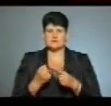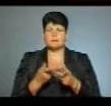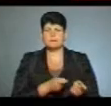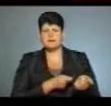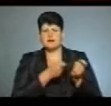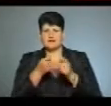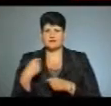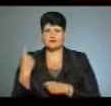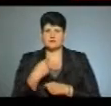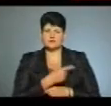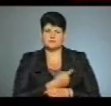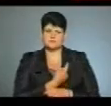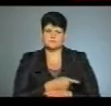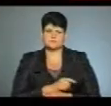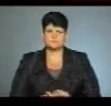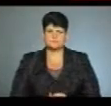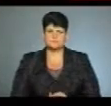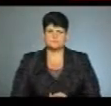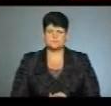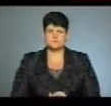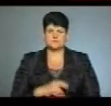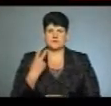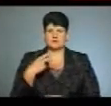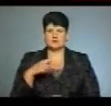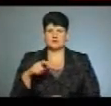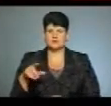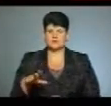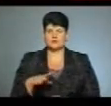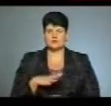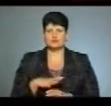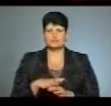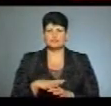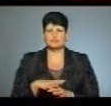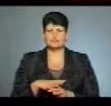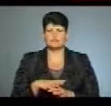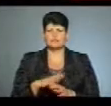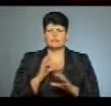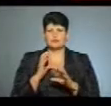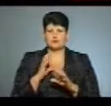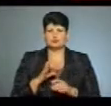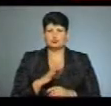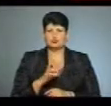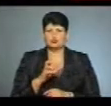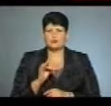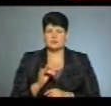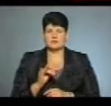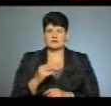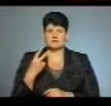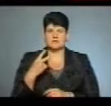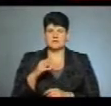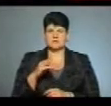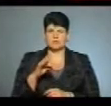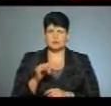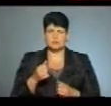обласної університетської лікарні. 20 чоловік в салоні було. Було 20 трупів. Я не втік, якби пішов, був